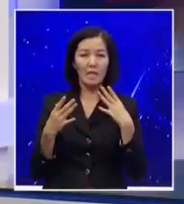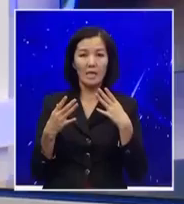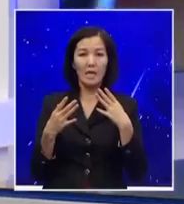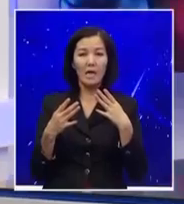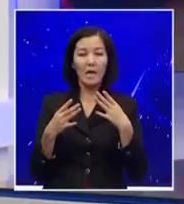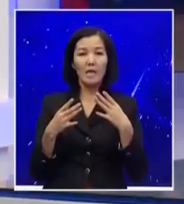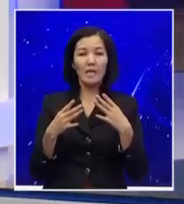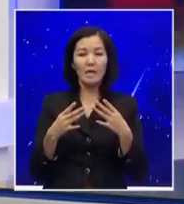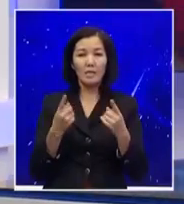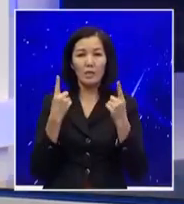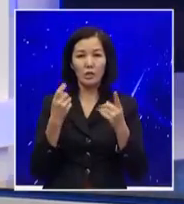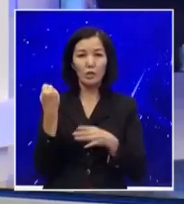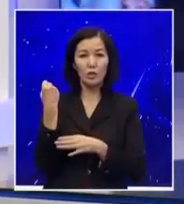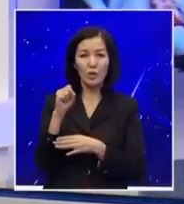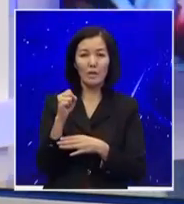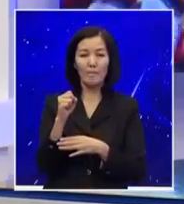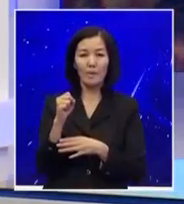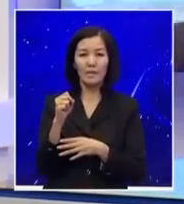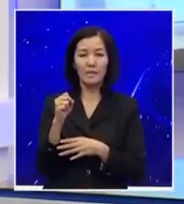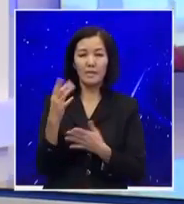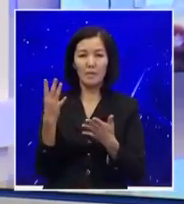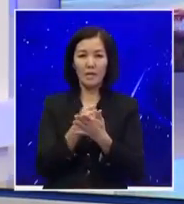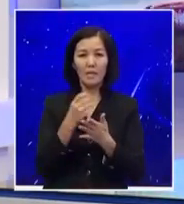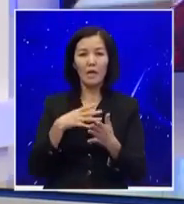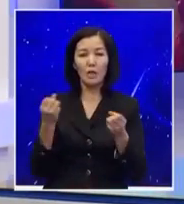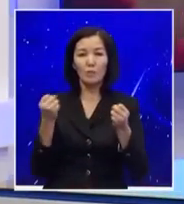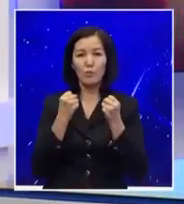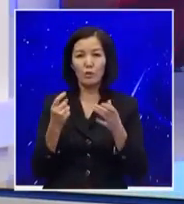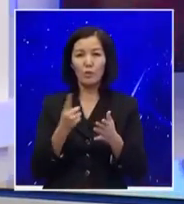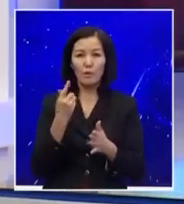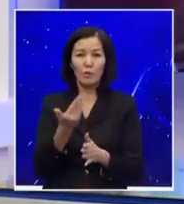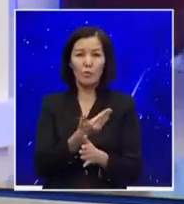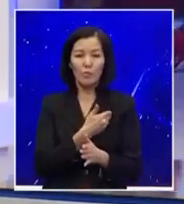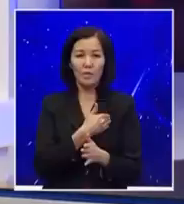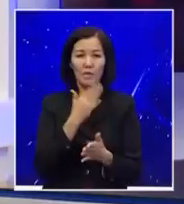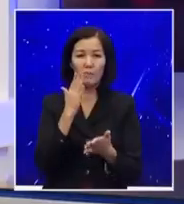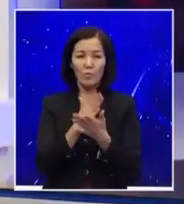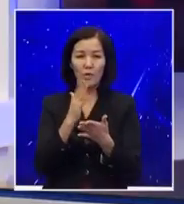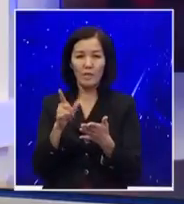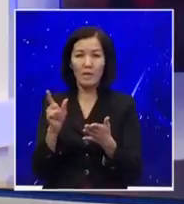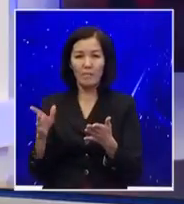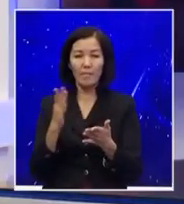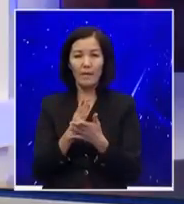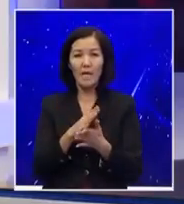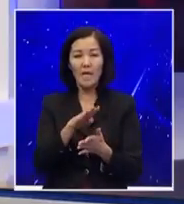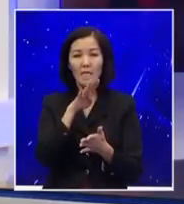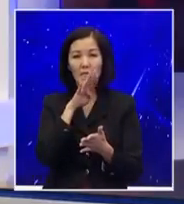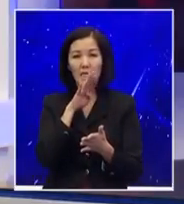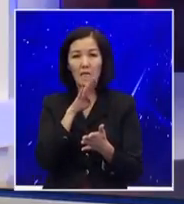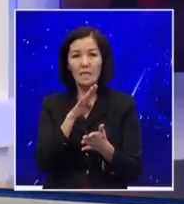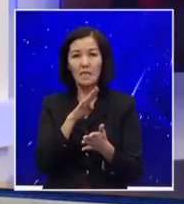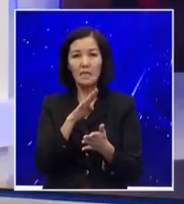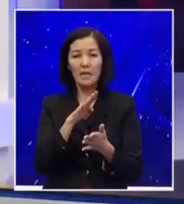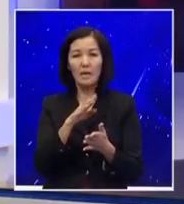шұғылданғандардың алды ел біріншілігінде жүлдегер атанып жүр. Спорт шеберіне де үміткер болғандар да бар. Қазір